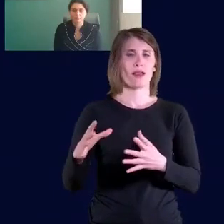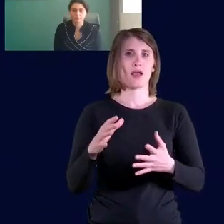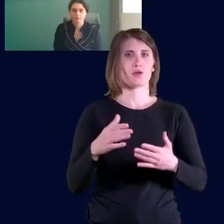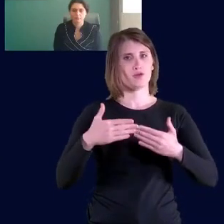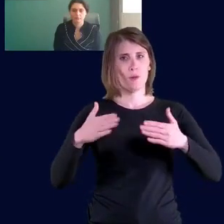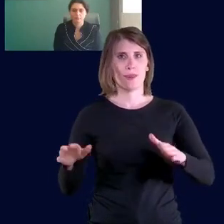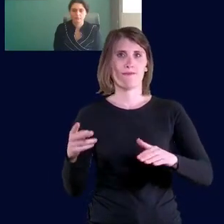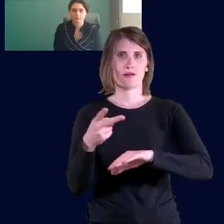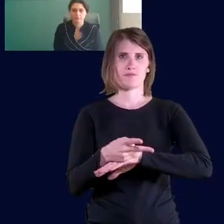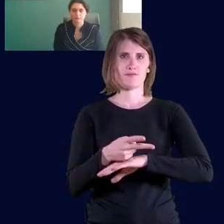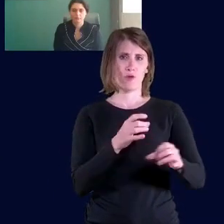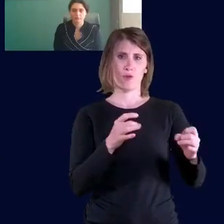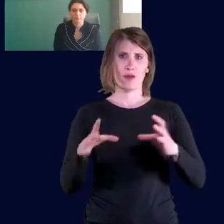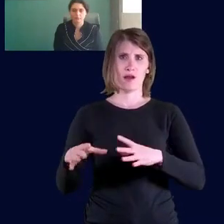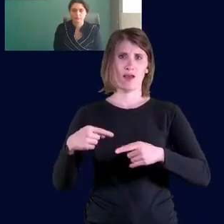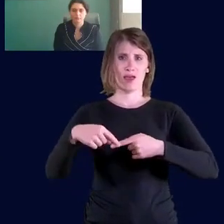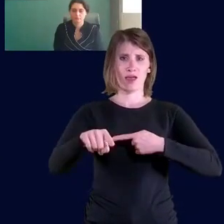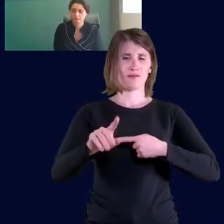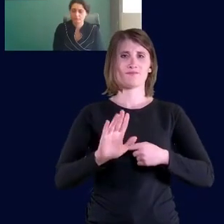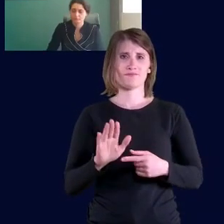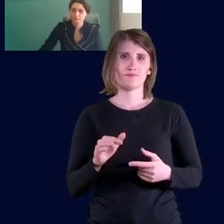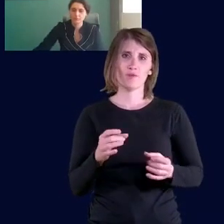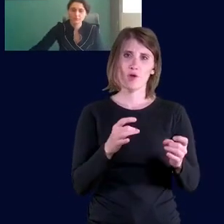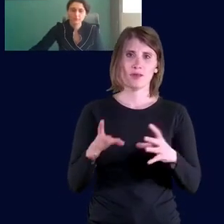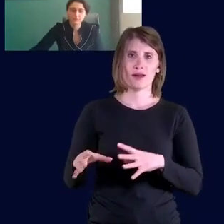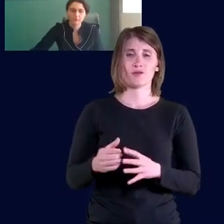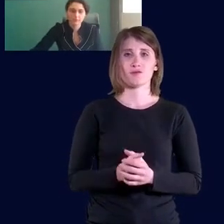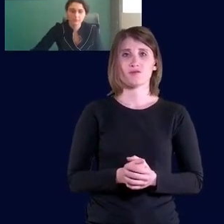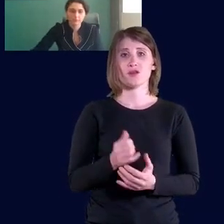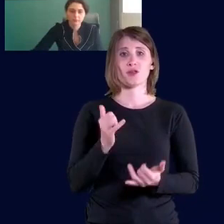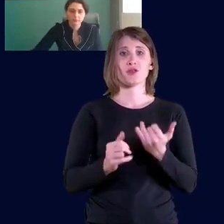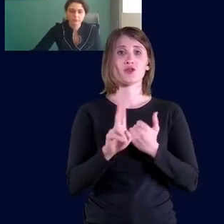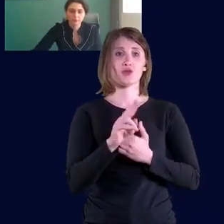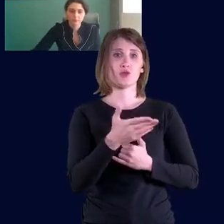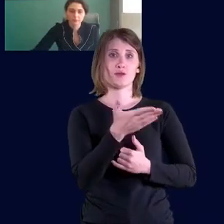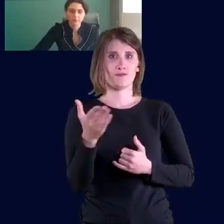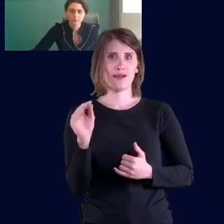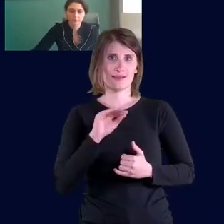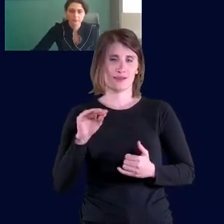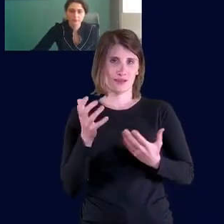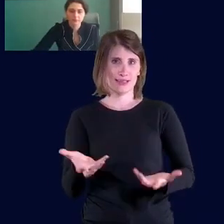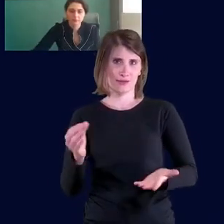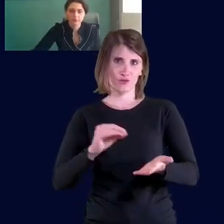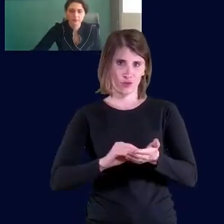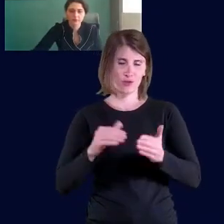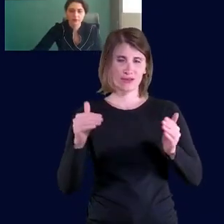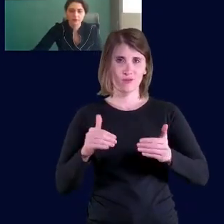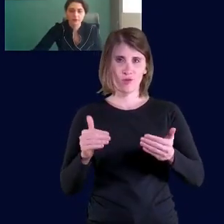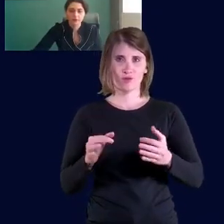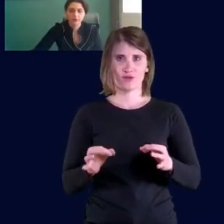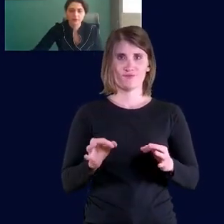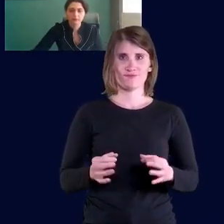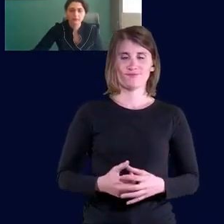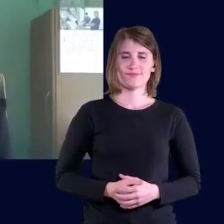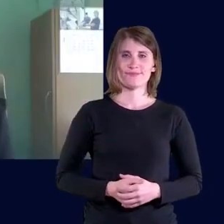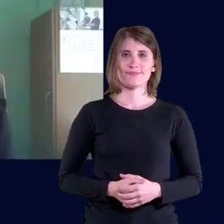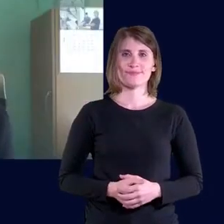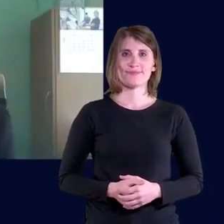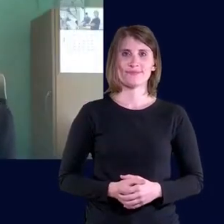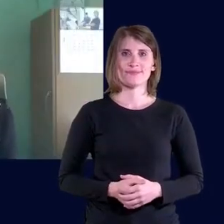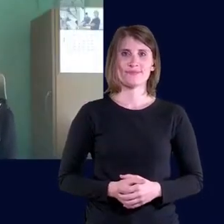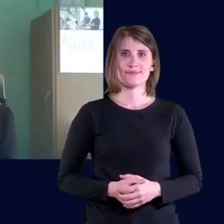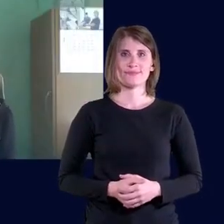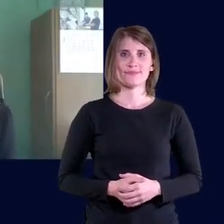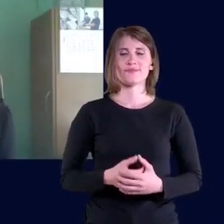natomiast może jeszcze ktoś z państwa chciałby się wypowiedzieć tym temacie to zapraszam co tam